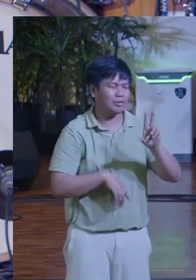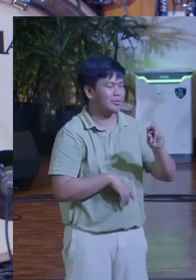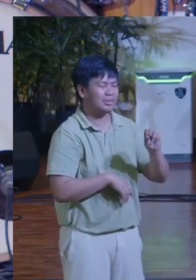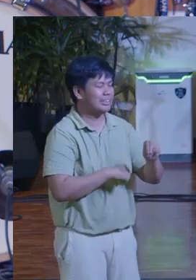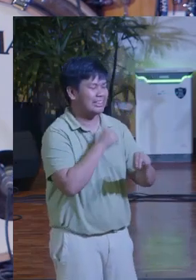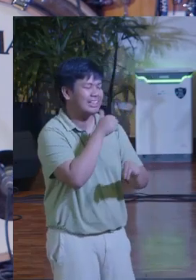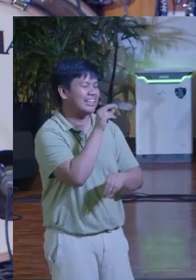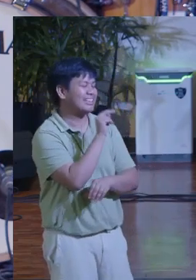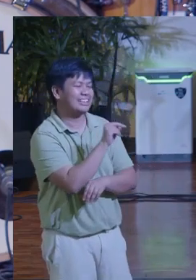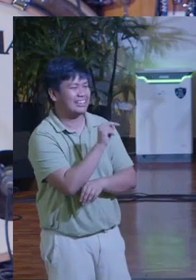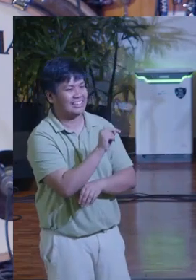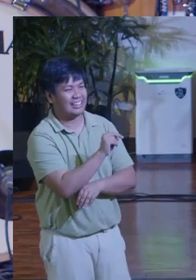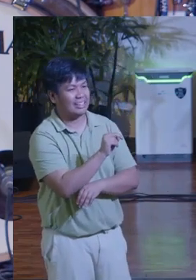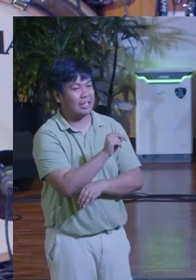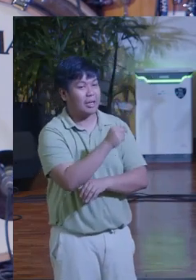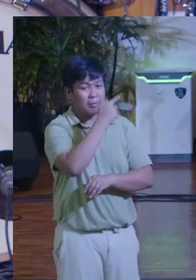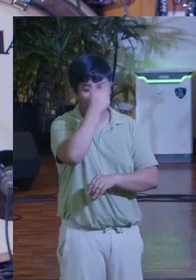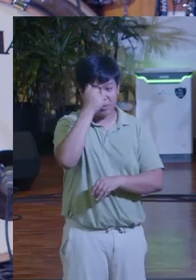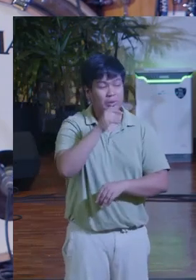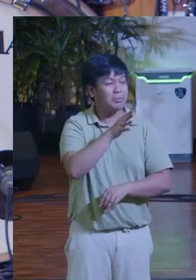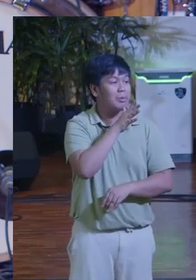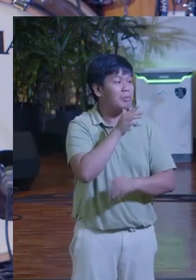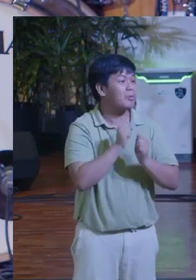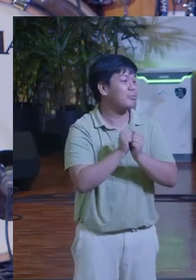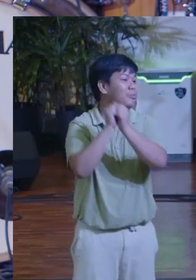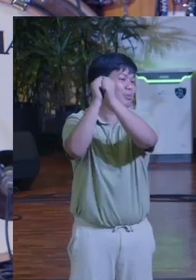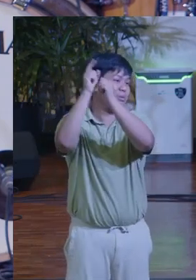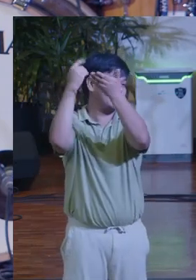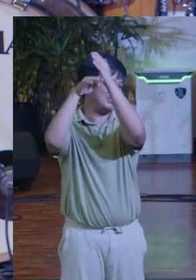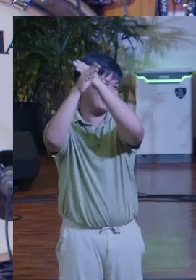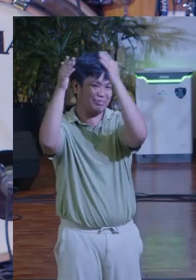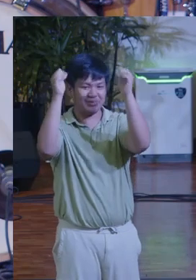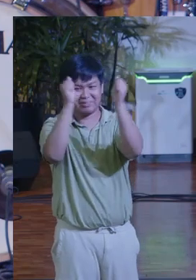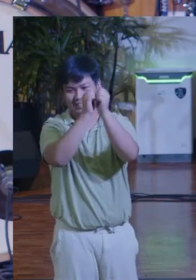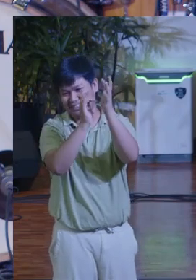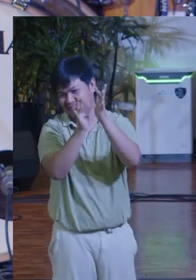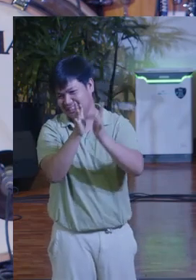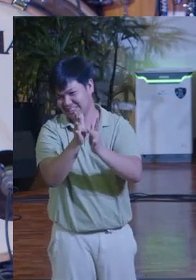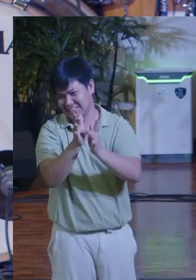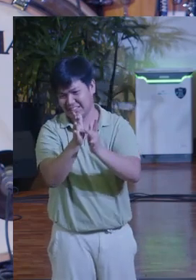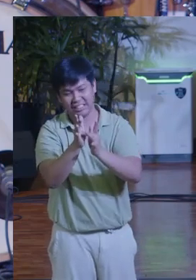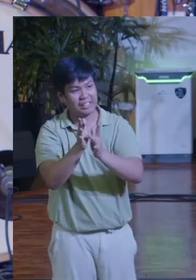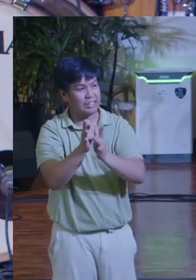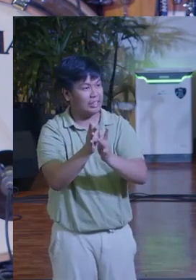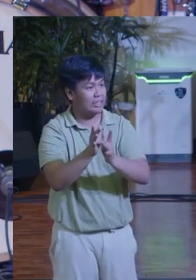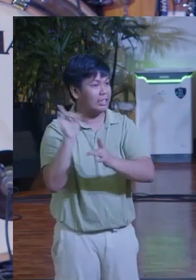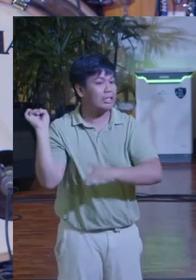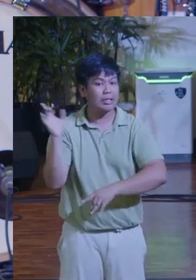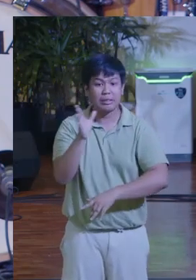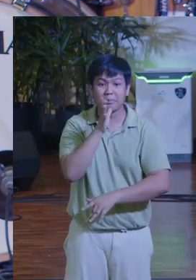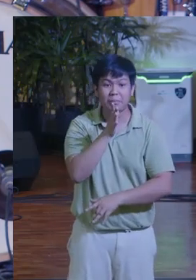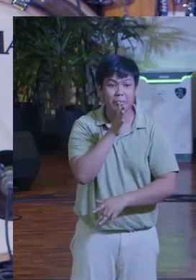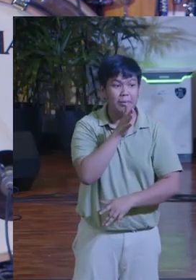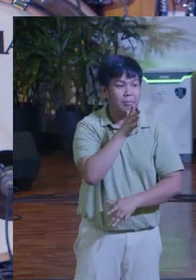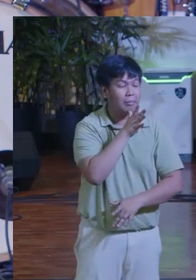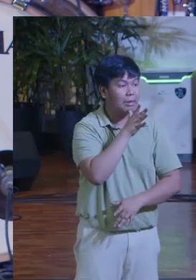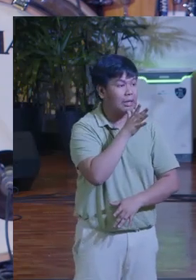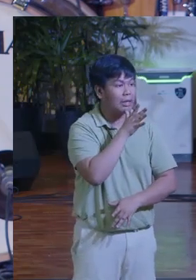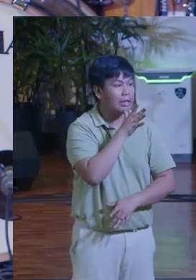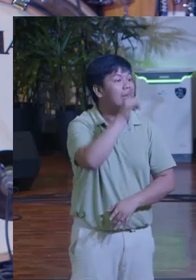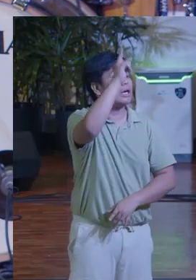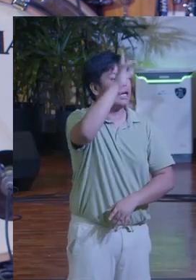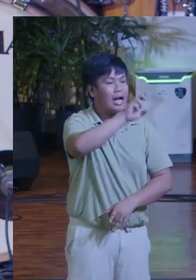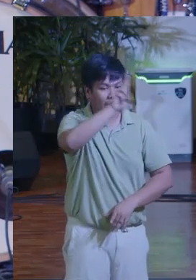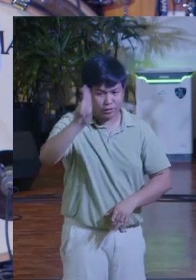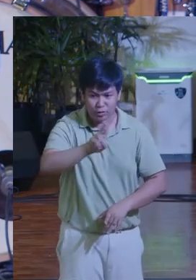Ngunit alam ng Panginoong Diyos na siya ay napagamit upang ako'y maligtas.